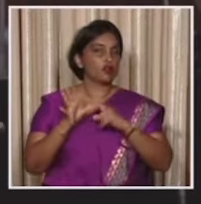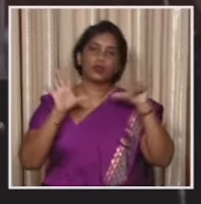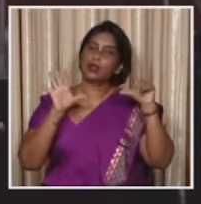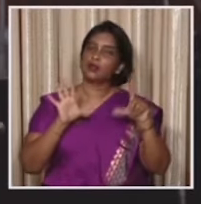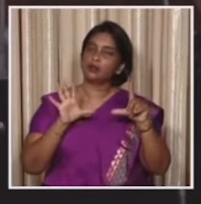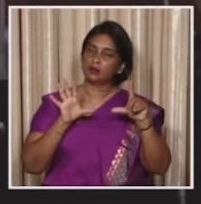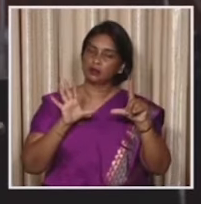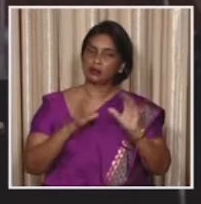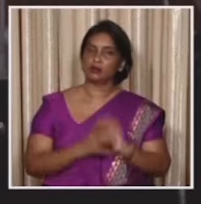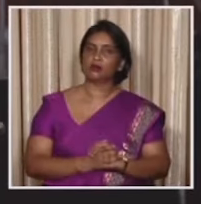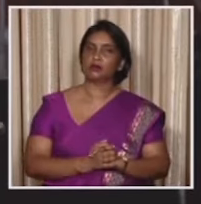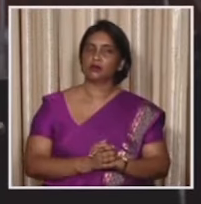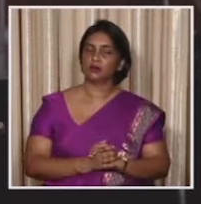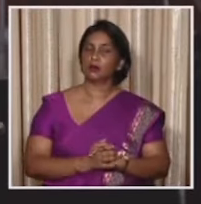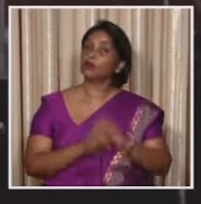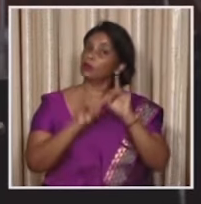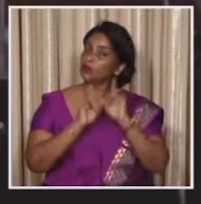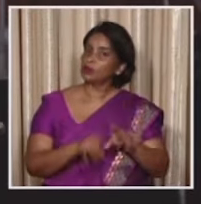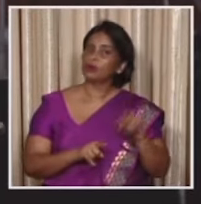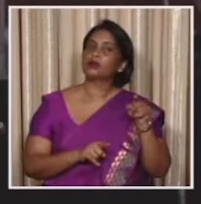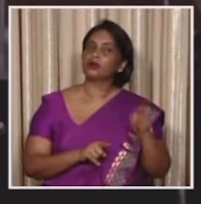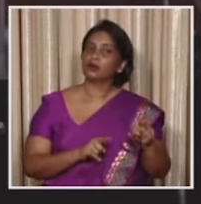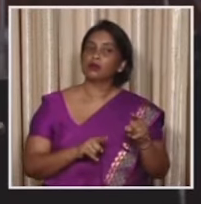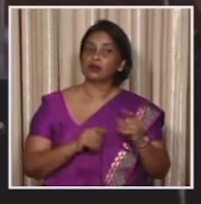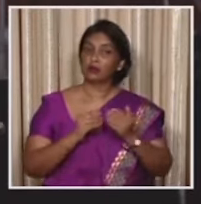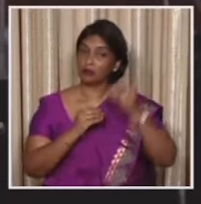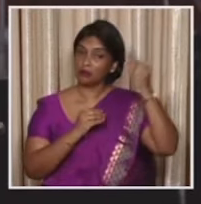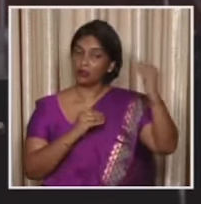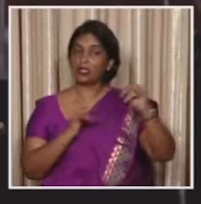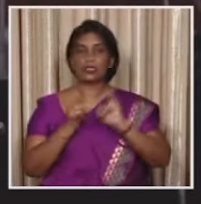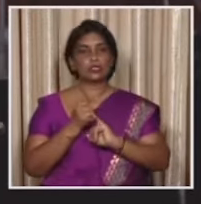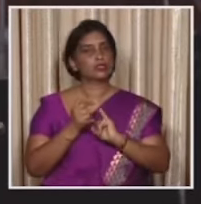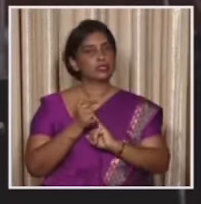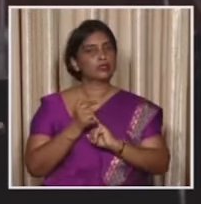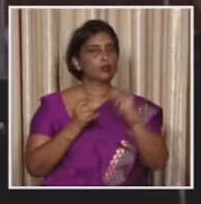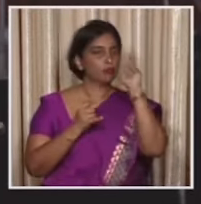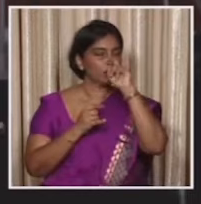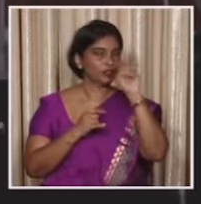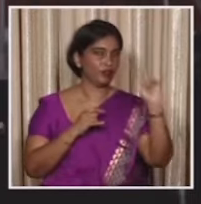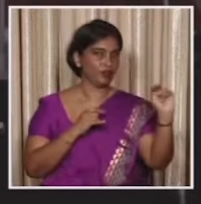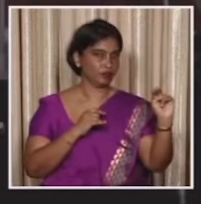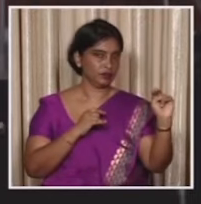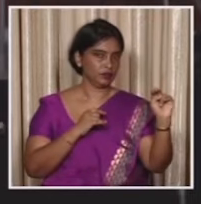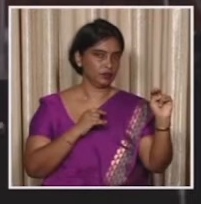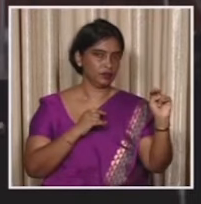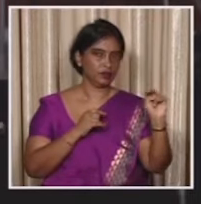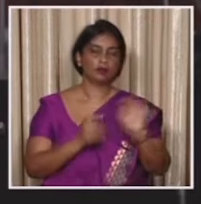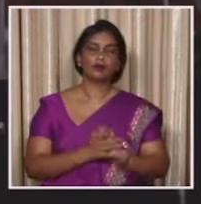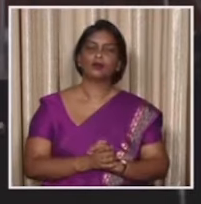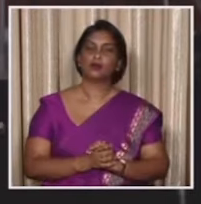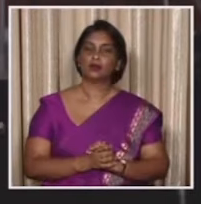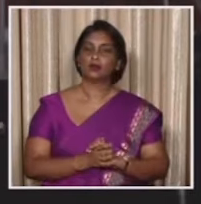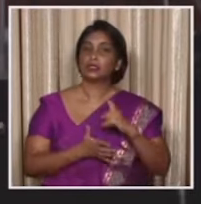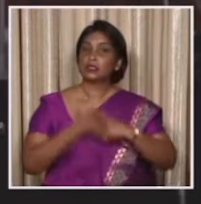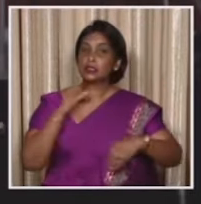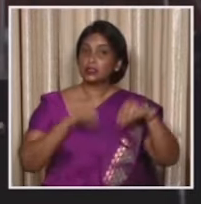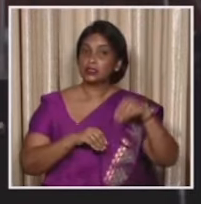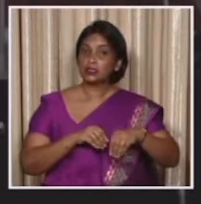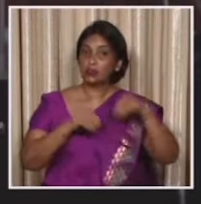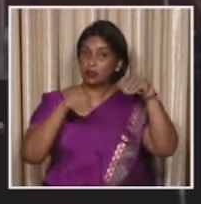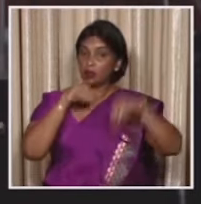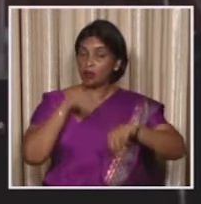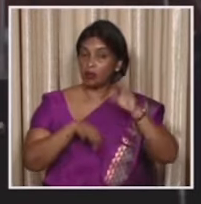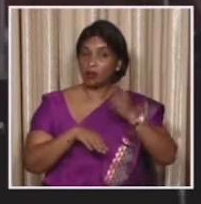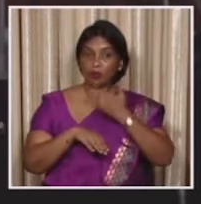වෙනිදා. ඒ වගේම දුරම දිනේ වෙන්නේ සැප්තැම්බර් මාසේ 20 වෙනිදා. ඡන්දේ ප්‍රකාශ කරන්න